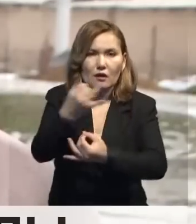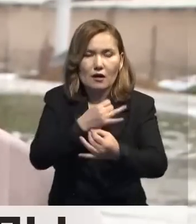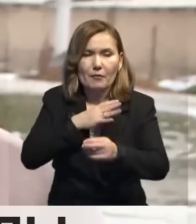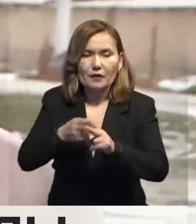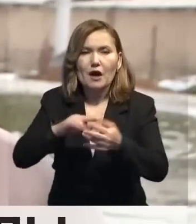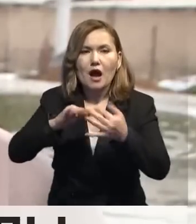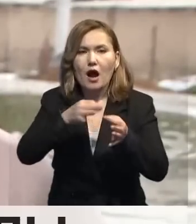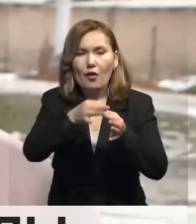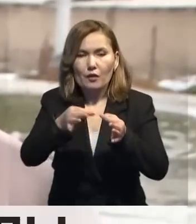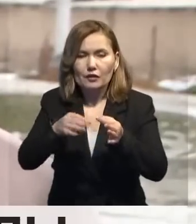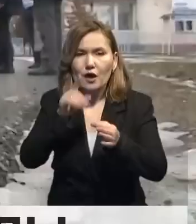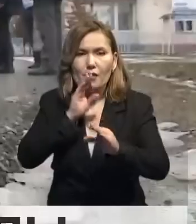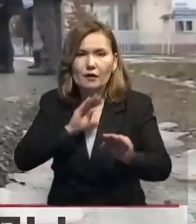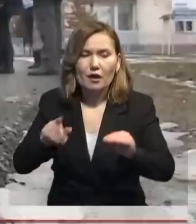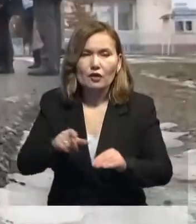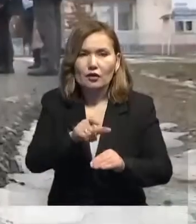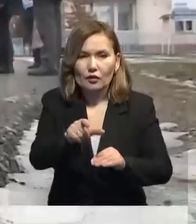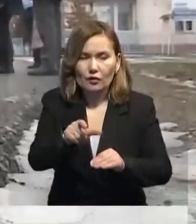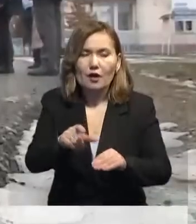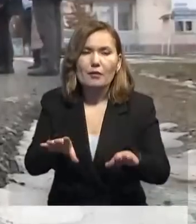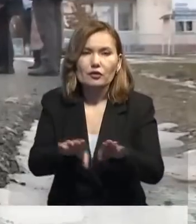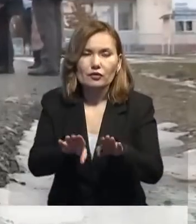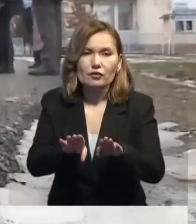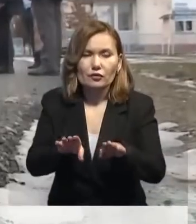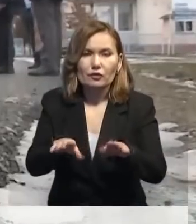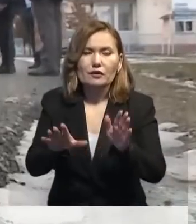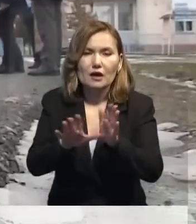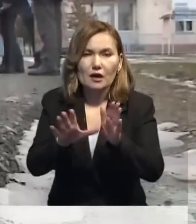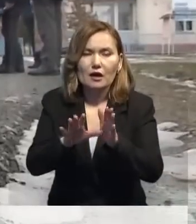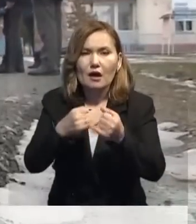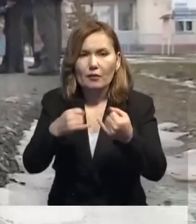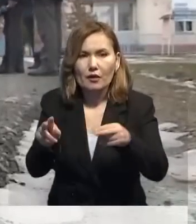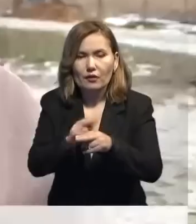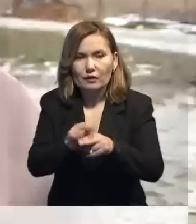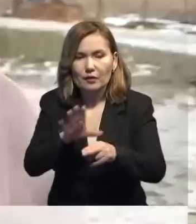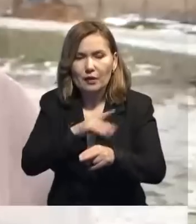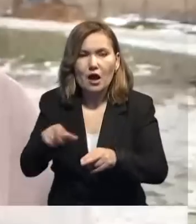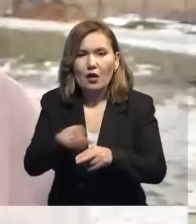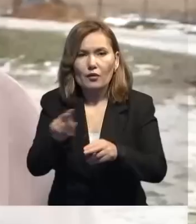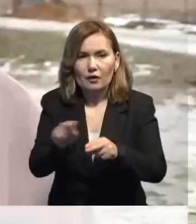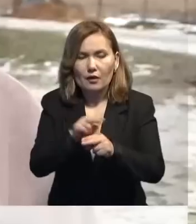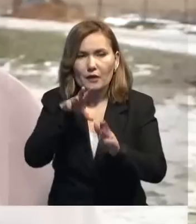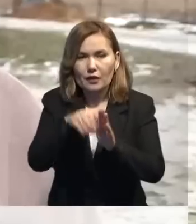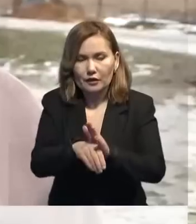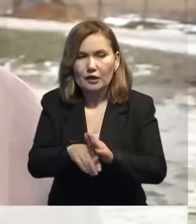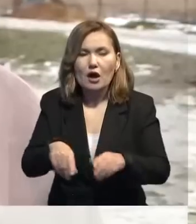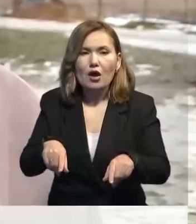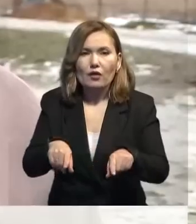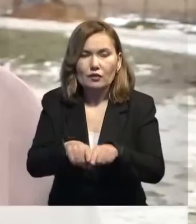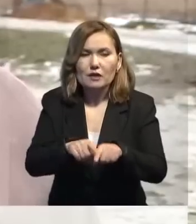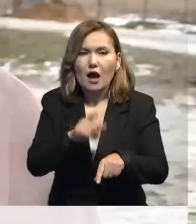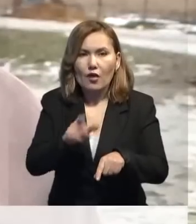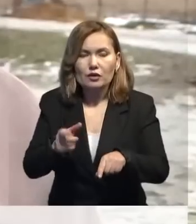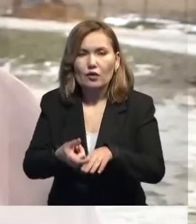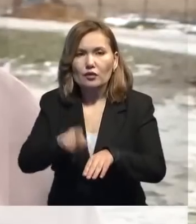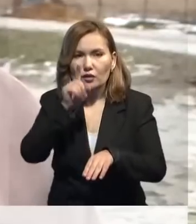жерлердегі инфрақұрылымды дамыту. Ауыл арасындағы жолдарды асфальттау жүзеге асырылды. Ауылдың ішінде жүретін